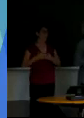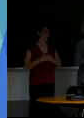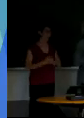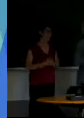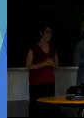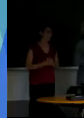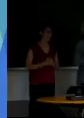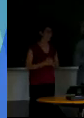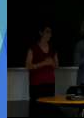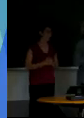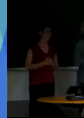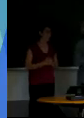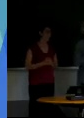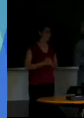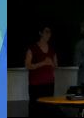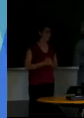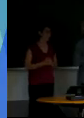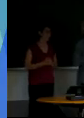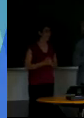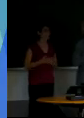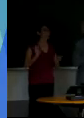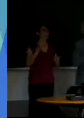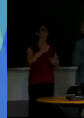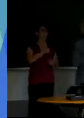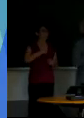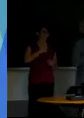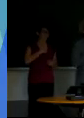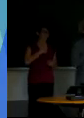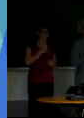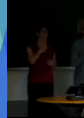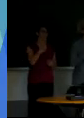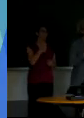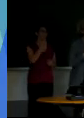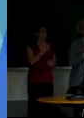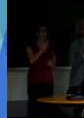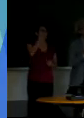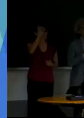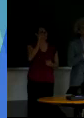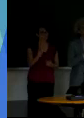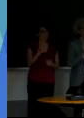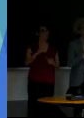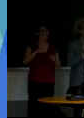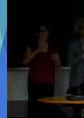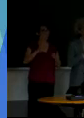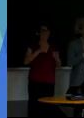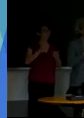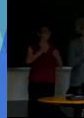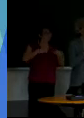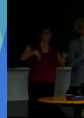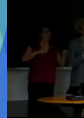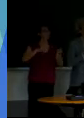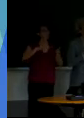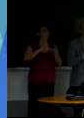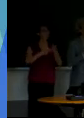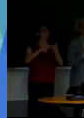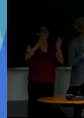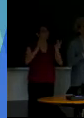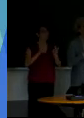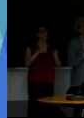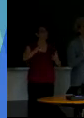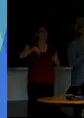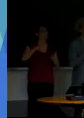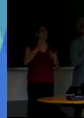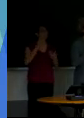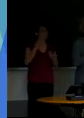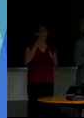Per cosa ci caratterizziamo se dovessi, come dire, caratterizzare in breve il nostro collegio? Sicuramente siamo estremamente vicini agli studenti, come diceva il